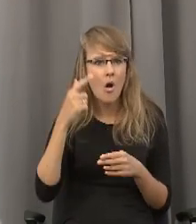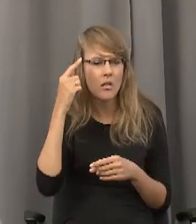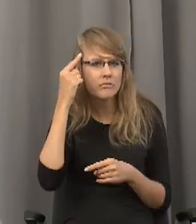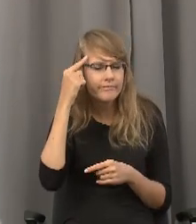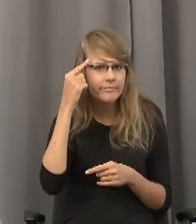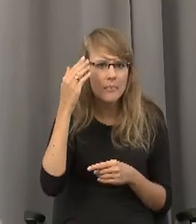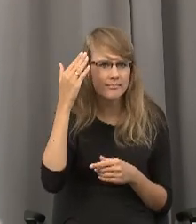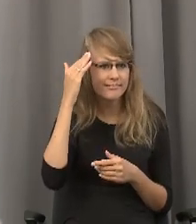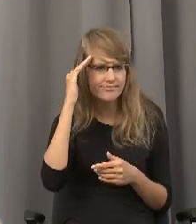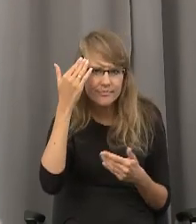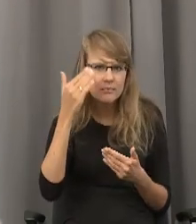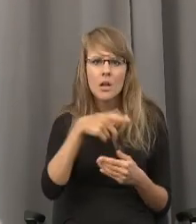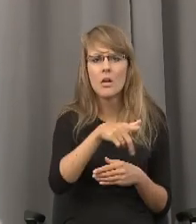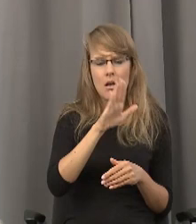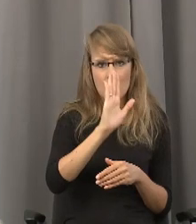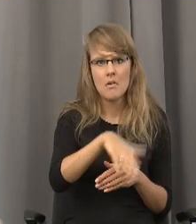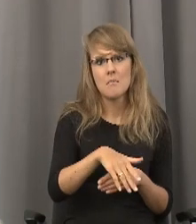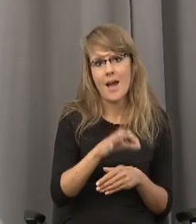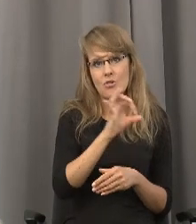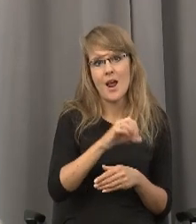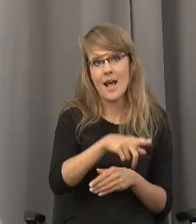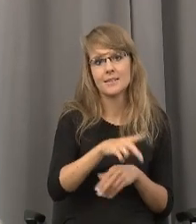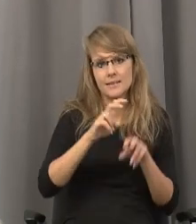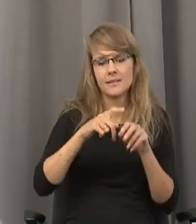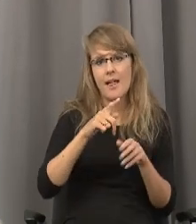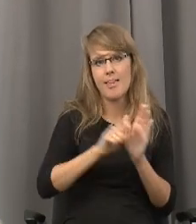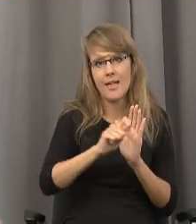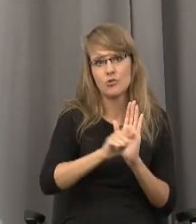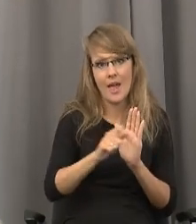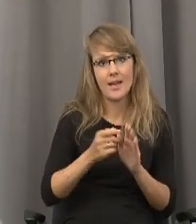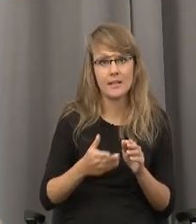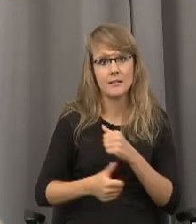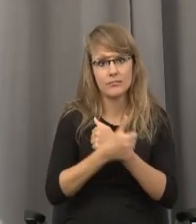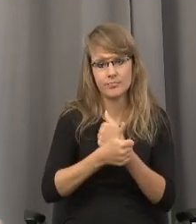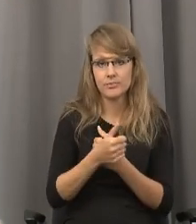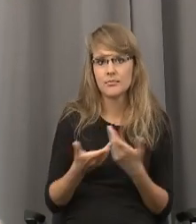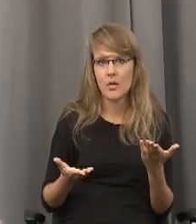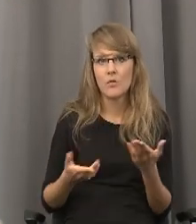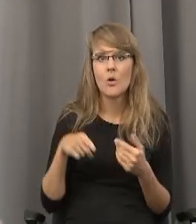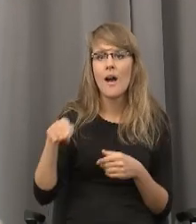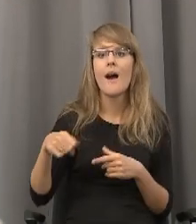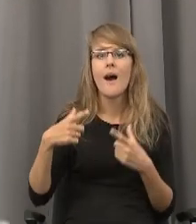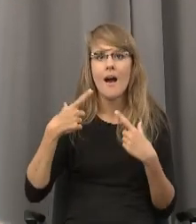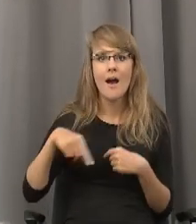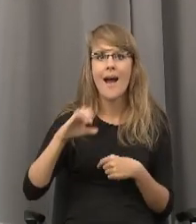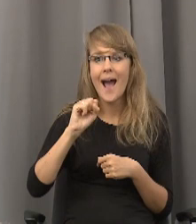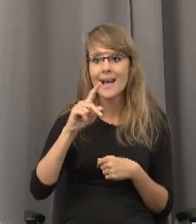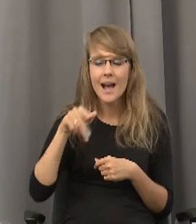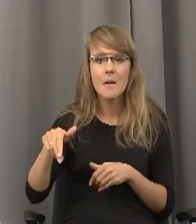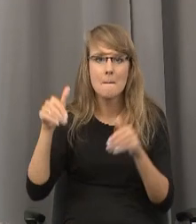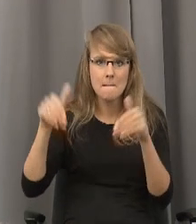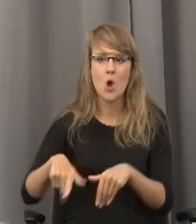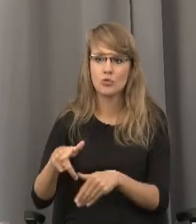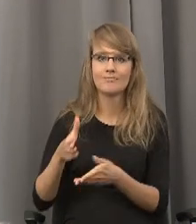skutecznego leczenia przyczynowego. Osoby z chorobą Alzheimera mogą już także liczyć na dostęp do terapii opóźniających postęp choroby